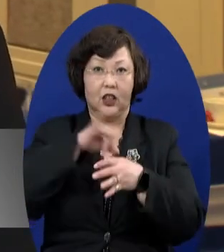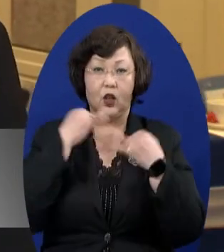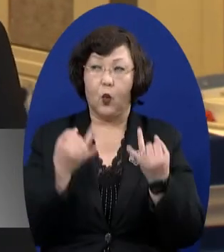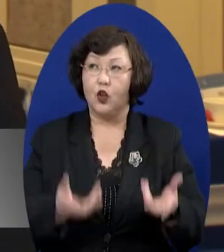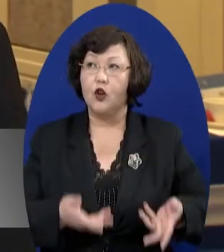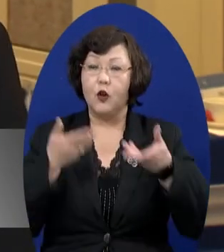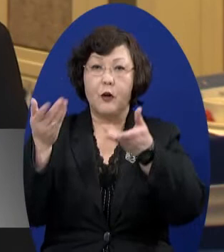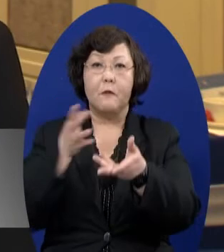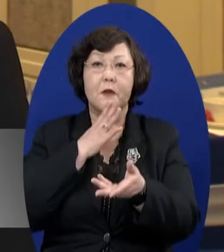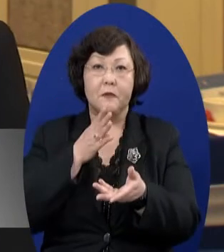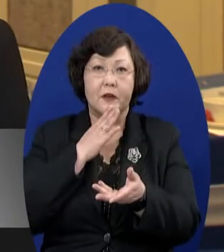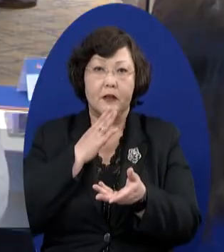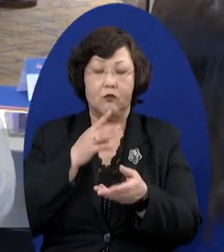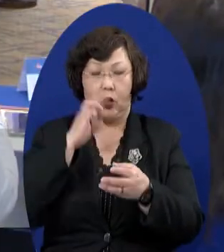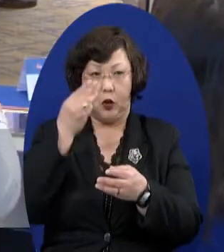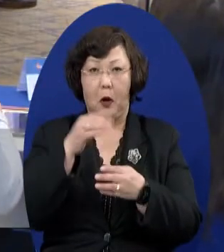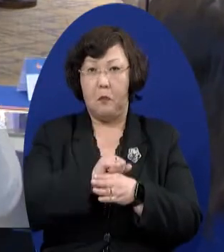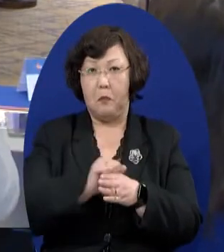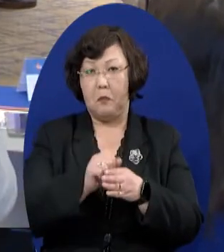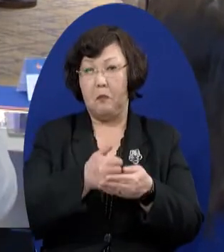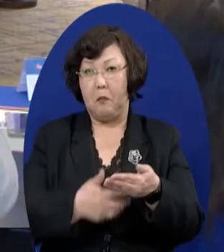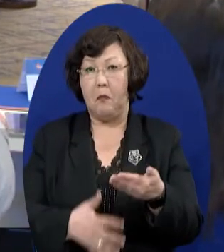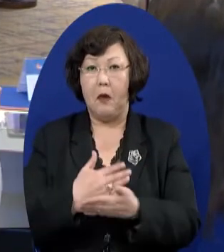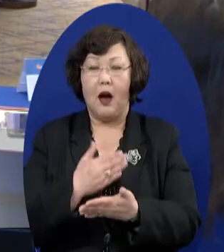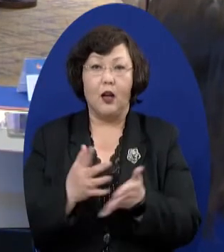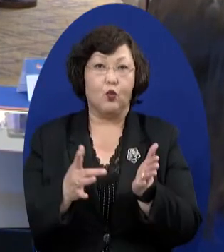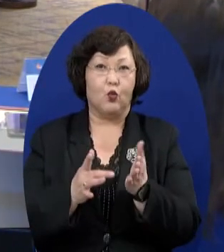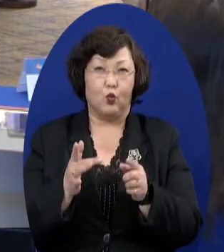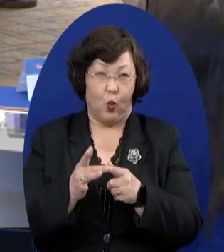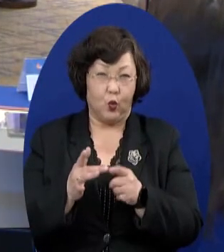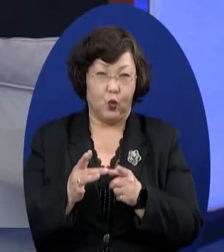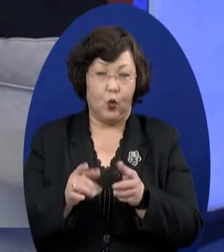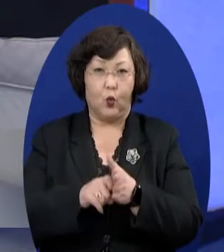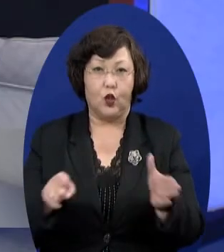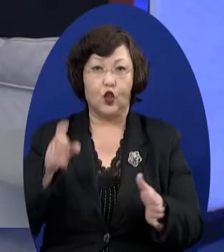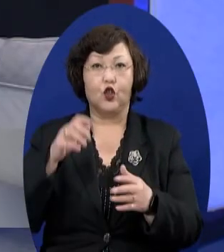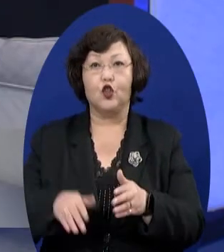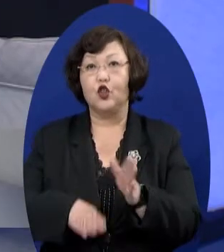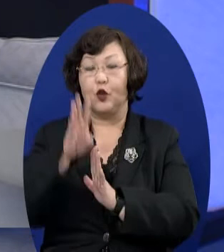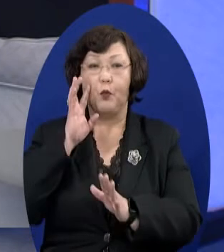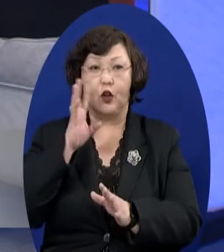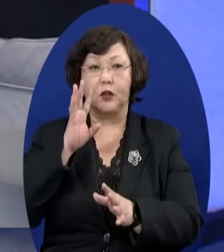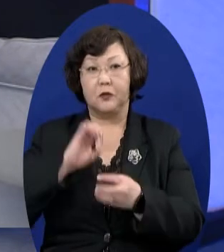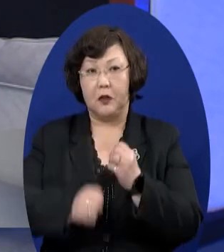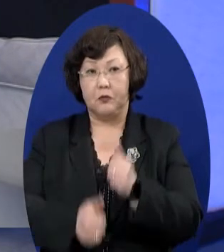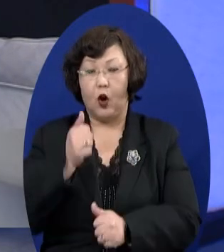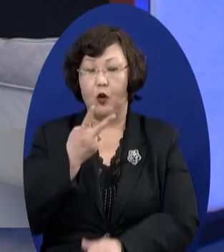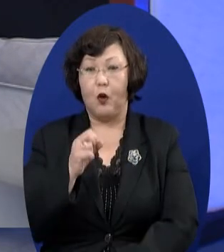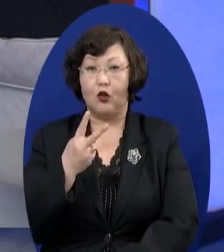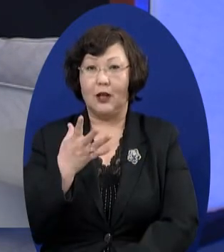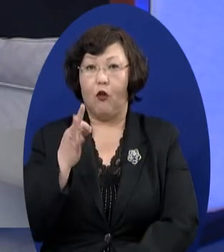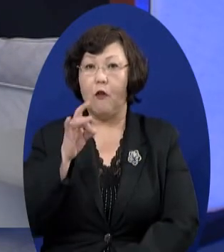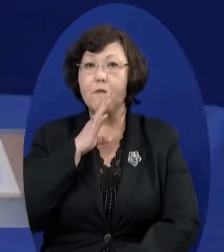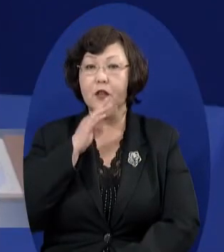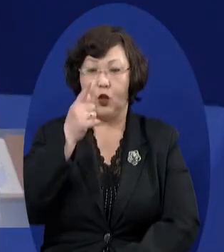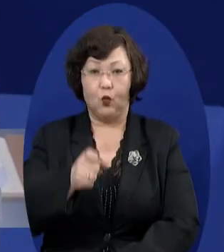бол тодорхой ингээд болцсон байгаа. Дунд хугацааны хөгжлийн бодлого амжилттай хэрэгжснээр 2025 он гэхэд нэг хүнд ногдох дотоодын